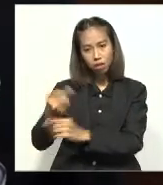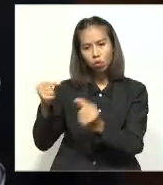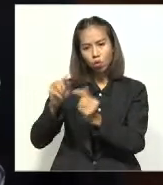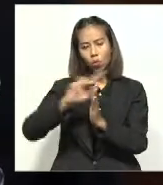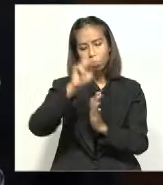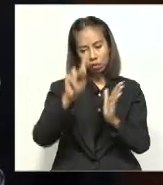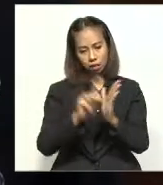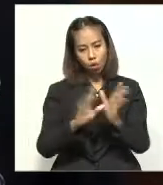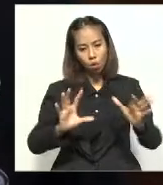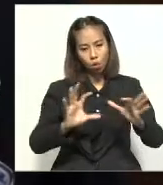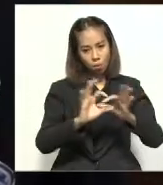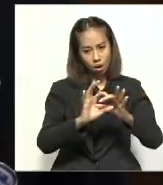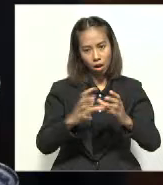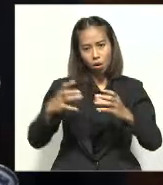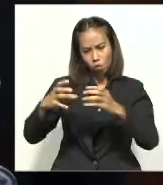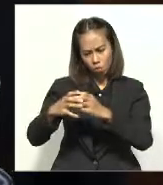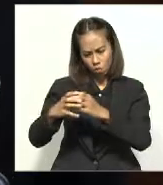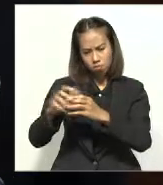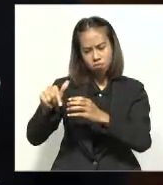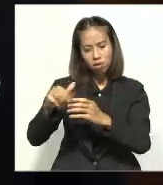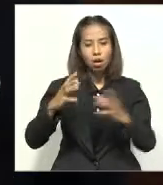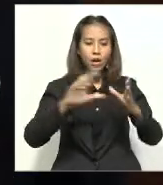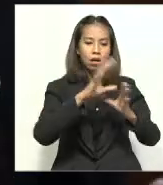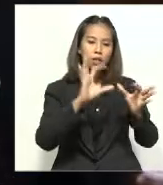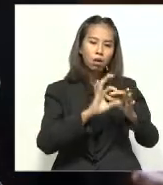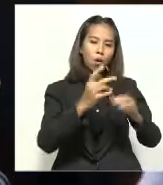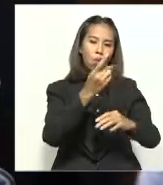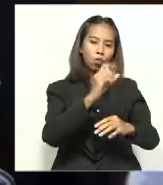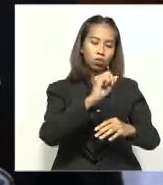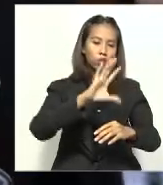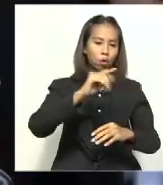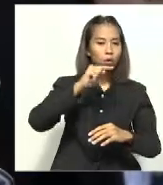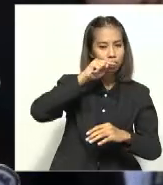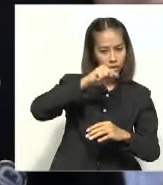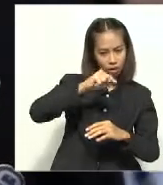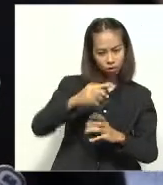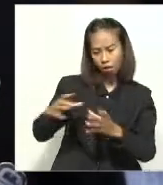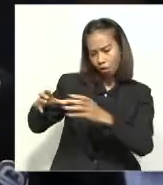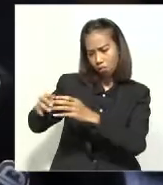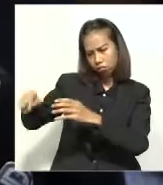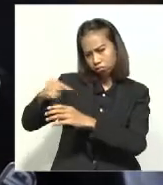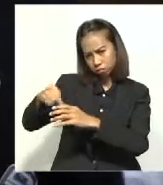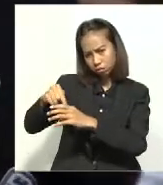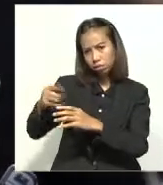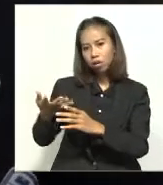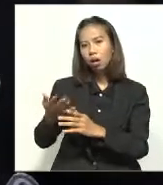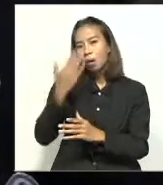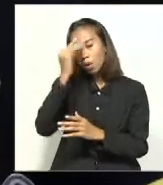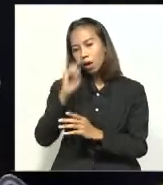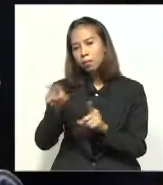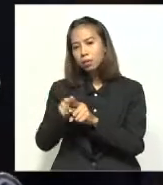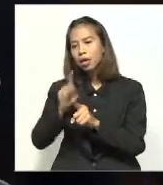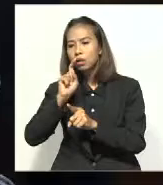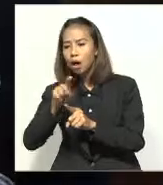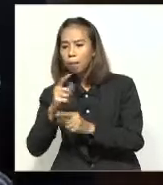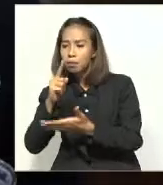ายพรรคการเมืองและคำสั่งคสช.กับการที่มีกระบวนการภายในพรรคในขณะนี้ซึ่งเป็นเรื่องการหยั่งเสียงก็ ็น่าจะเป็นค